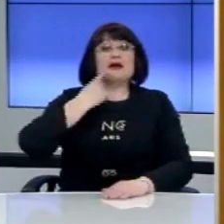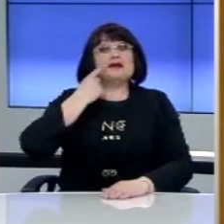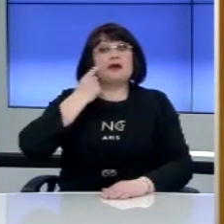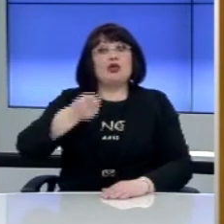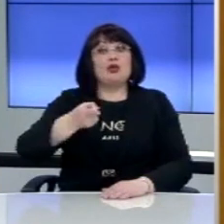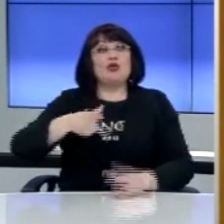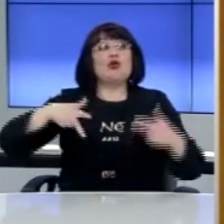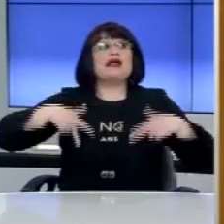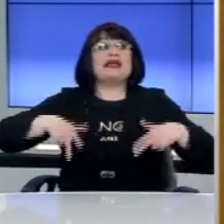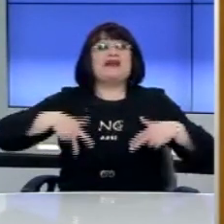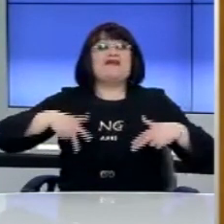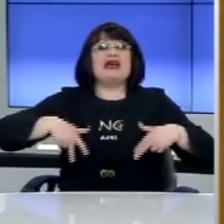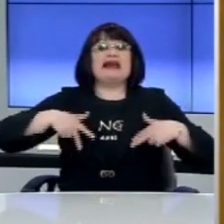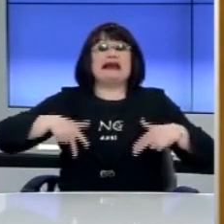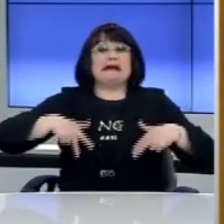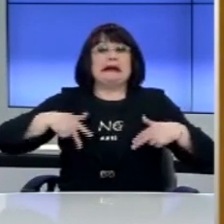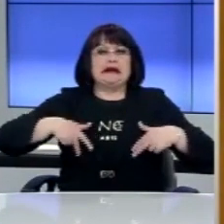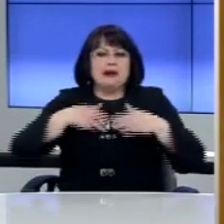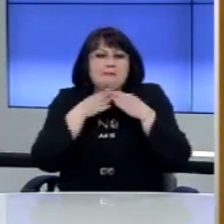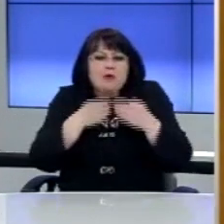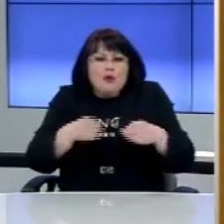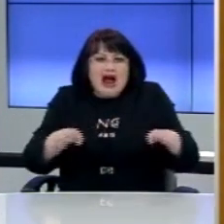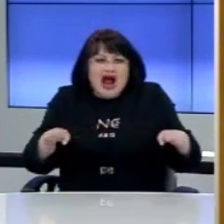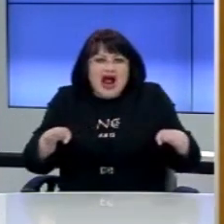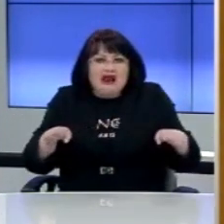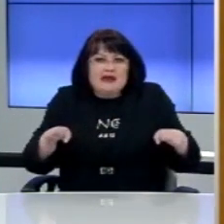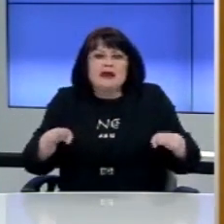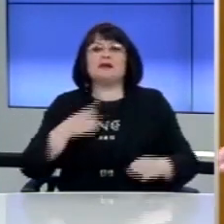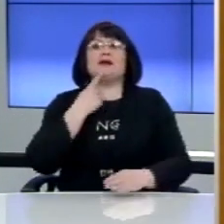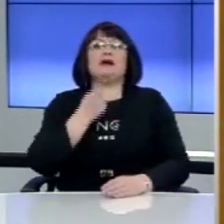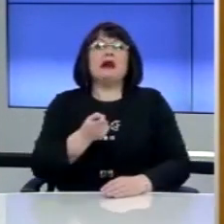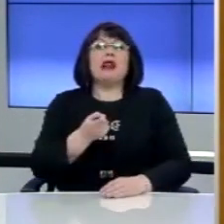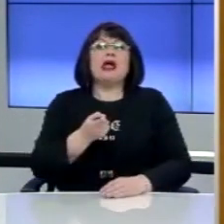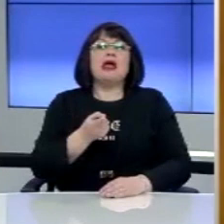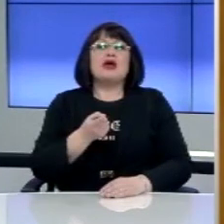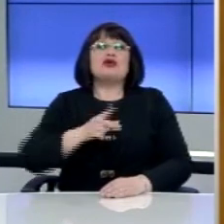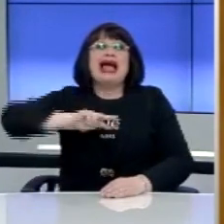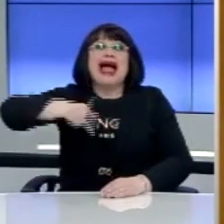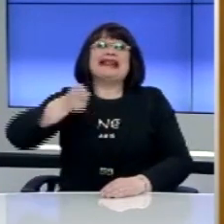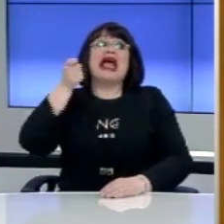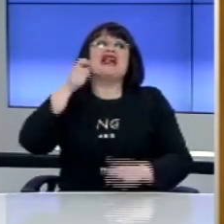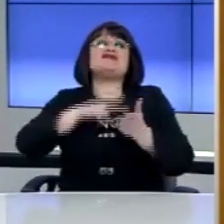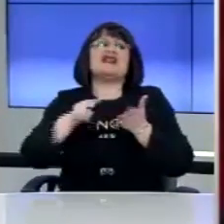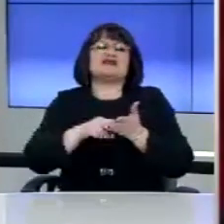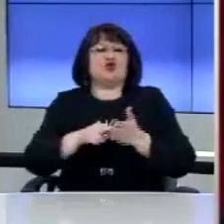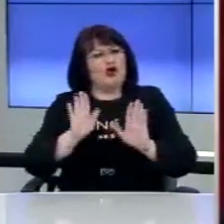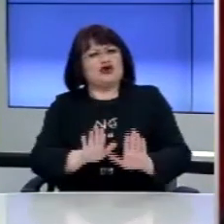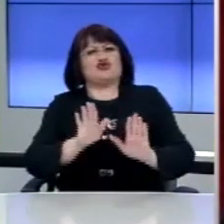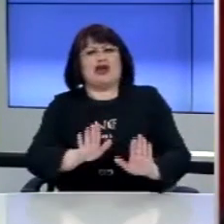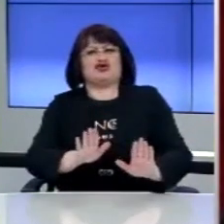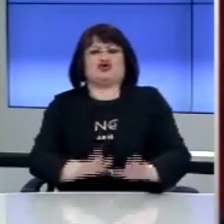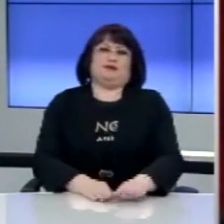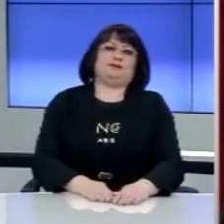κορυφωθεί η κυβερνητική προπαγάνδα προκειμένου να απενεχοποιήσετε αυτό το αντιασφαλιστικό έκτρωμα. Σε εκπομπές